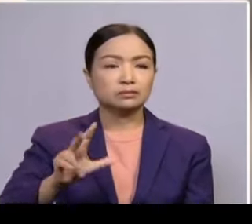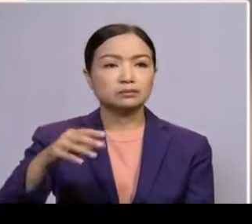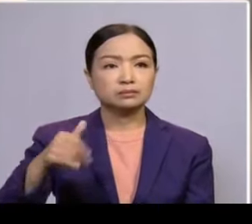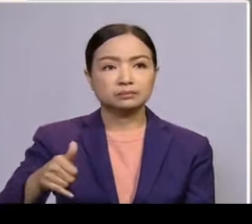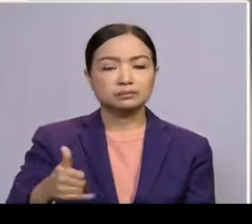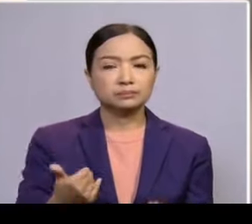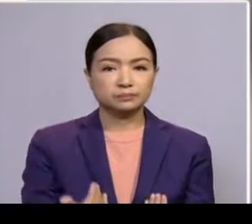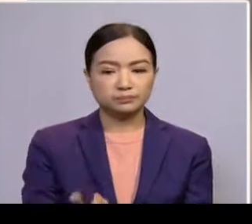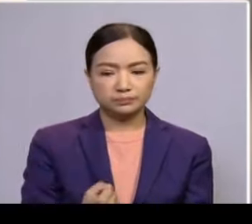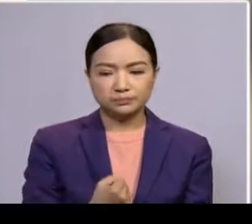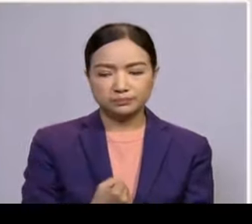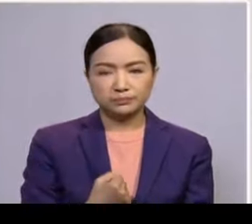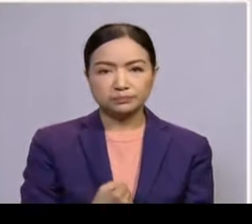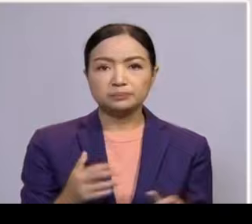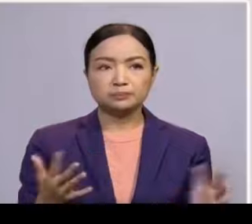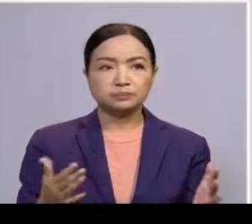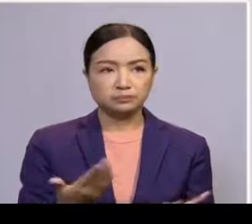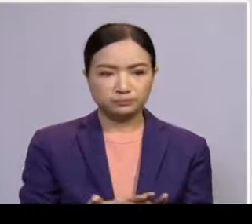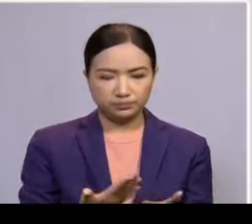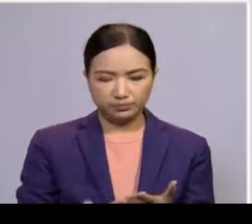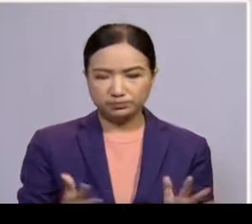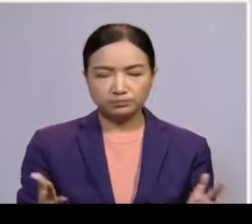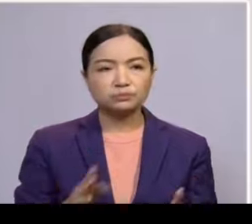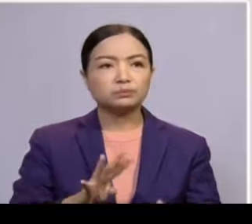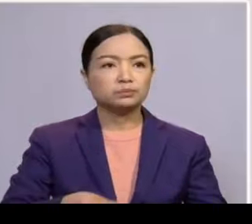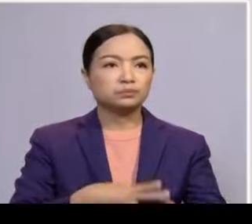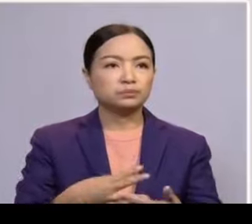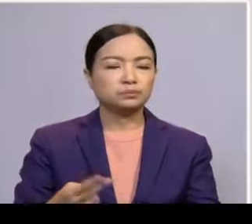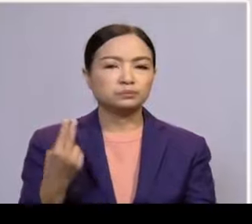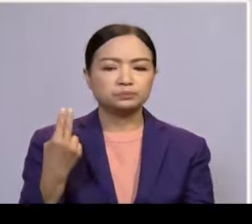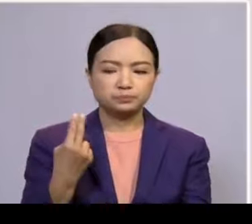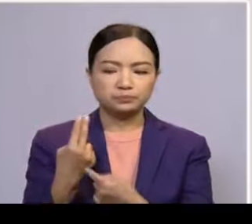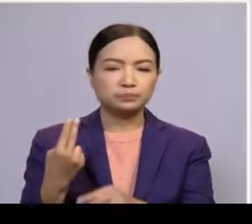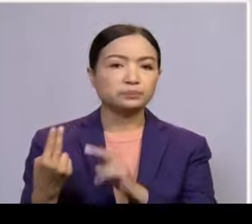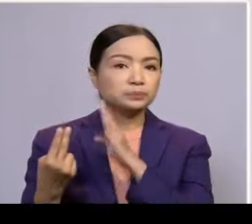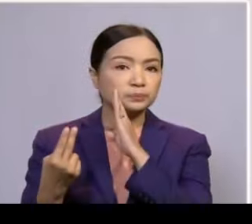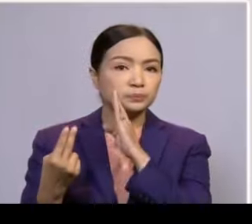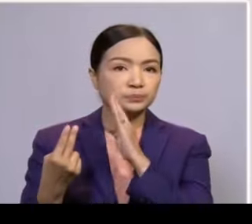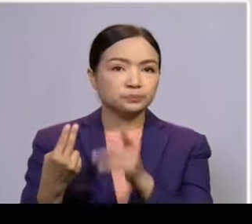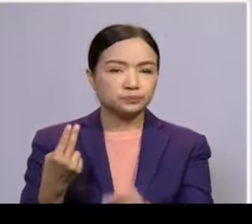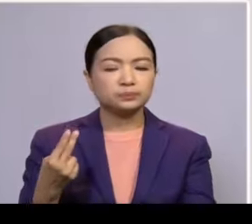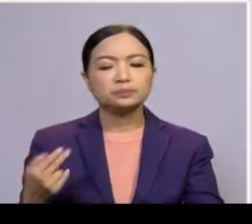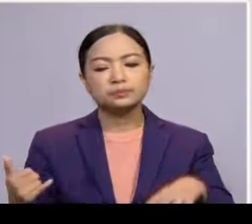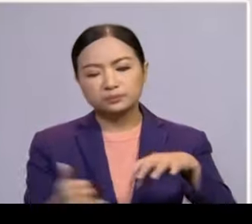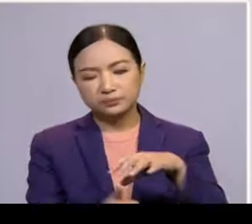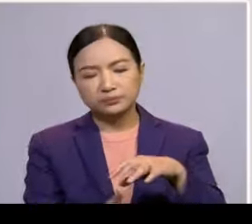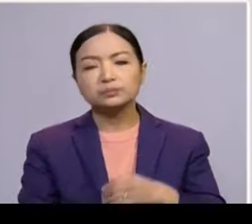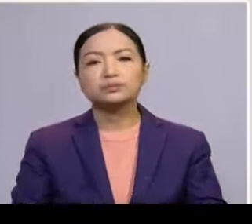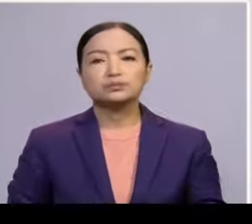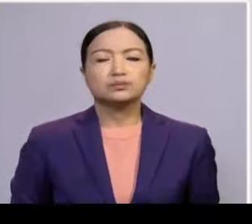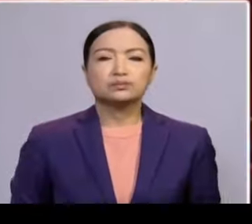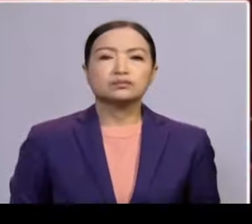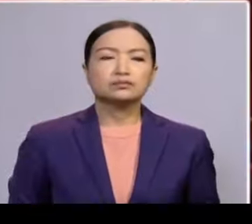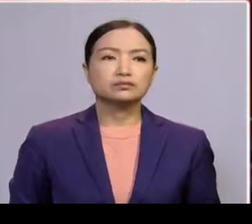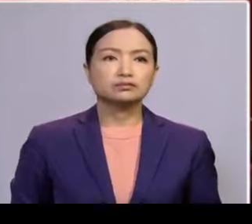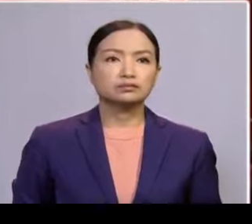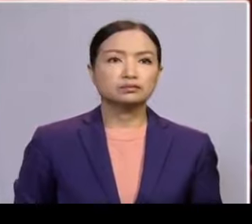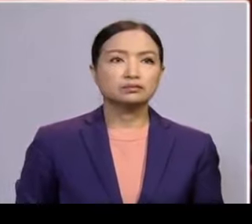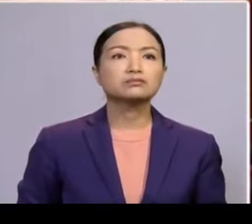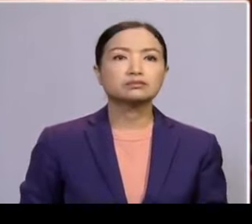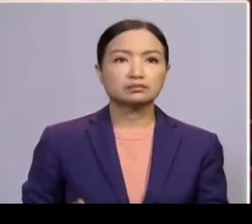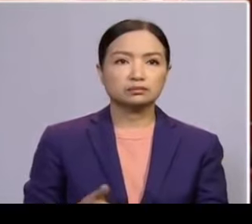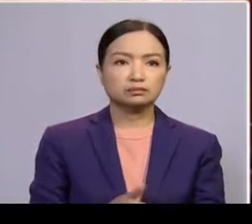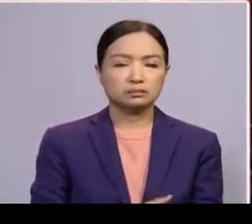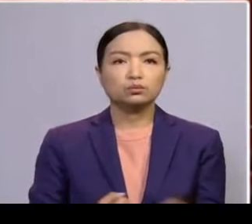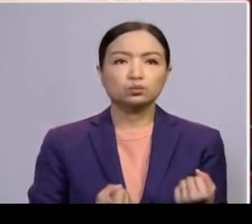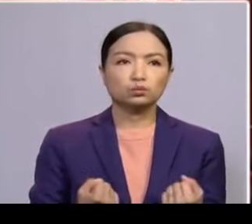มีรายได้ไม่รู้จะทำอะไรวางแผนใช้ปืนปลอมชิงทองร้านทองนะคะคือก่อนเกิดเหตุเนี่ยมีการขับรถ